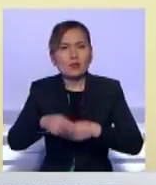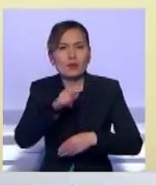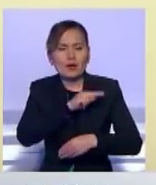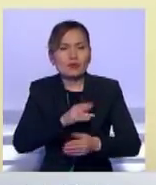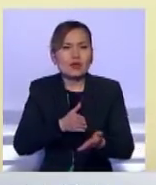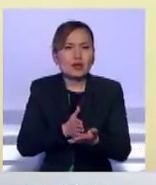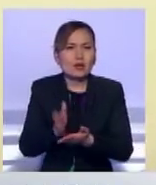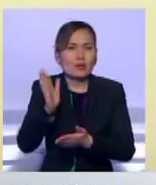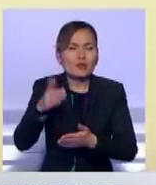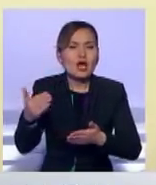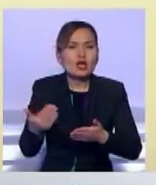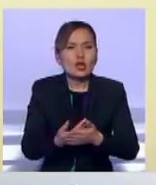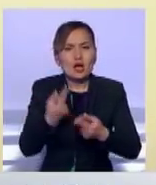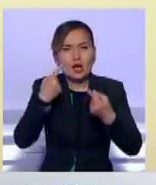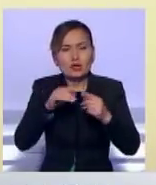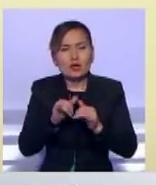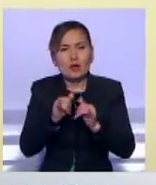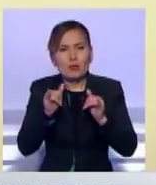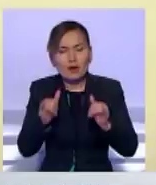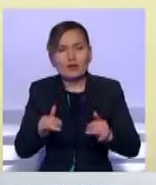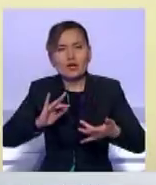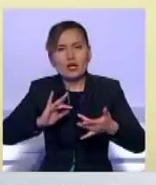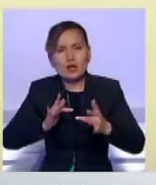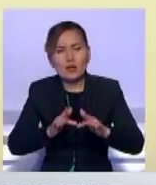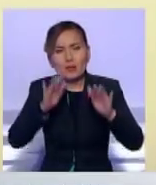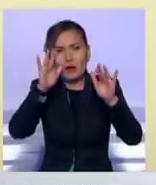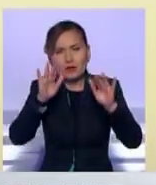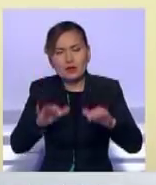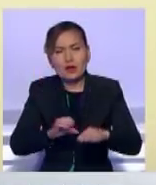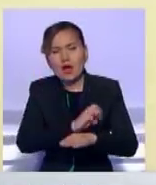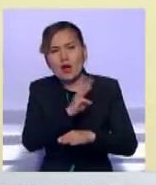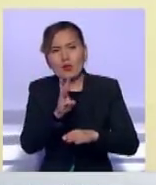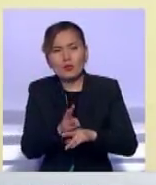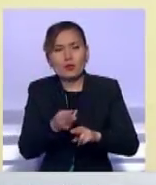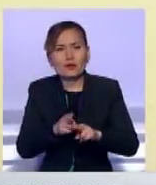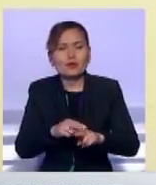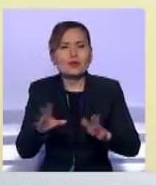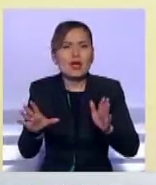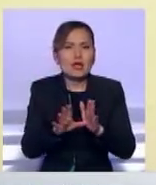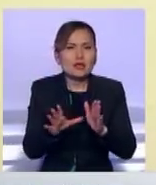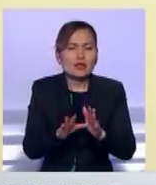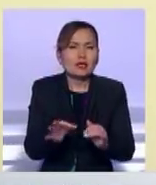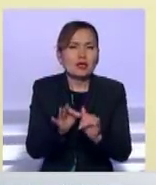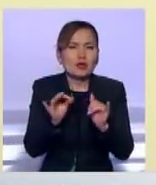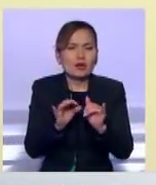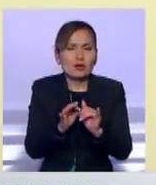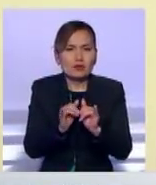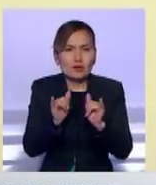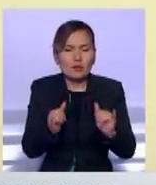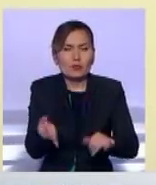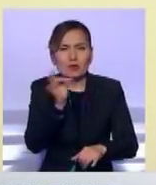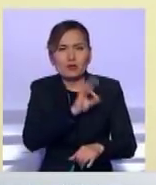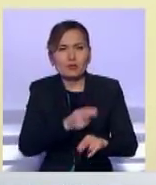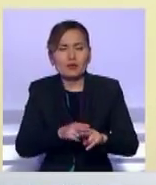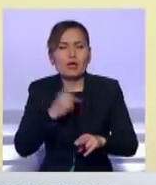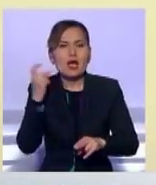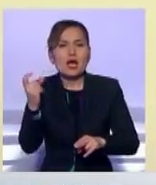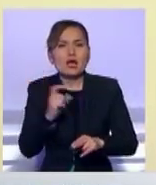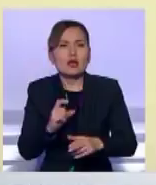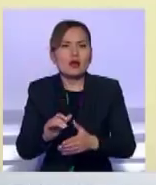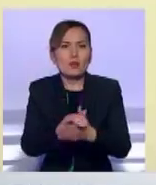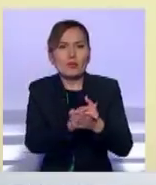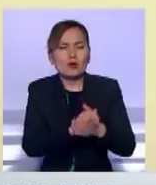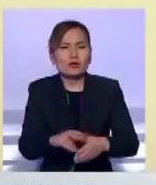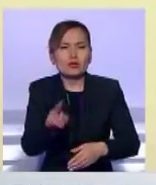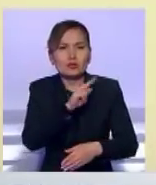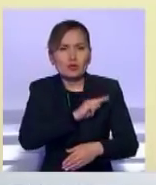стратегияға жаңа технологияларды дамыту, цифрландыру және энерготиімділікті қосуды ұсынып отыр. Мұның бәрін құжатқа енгізіп, экономикалық